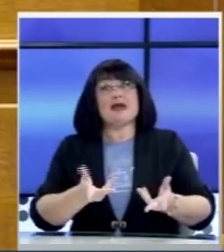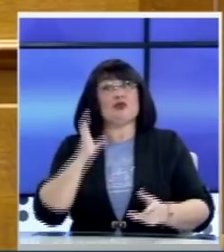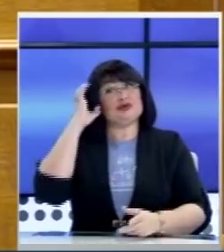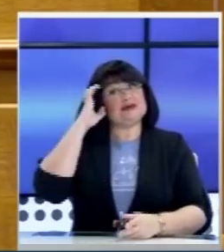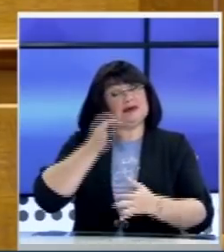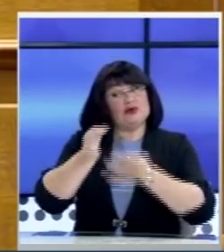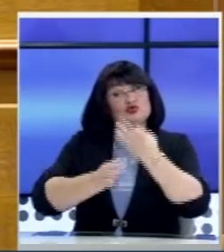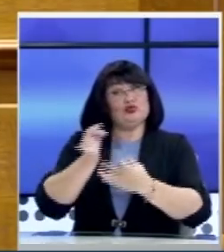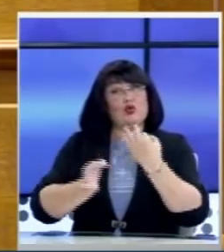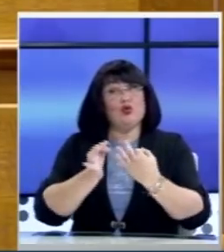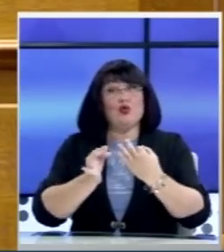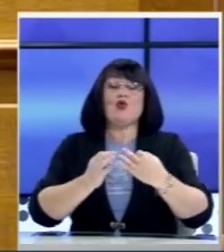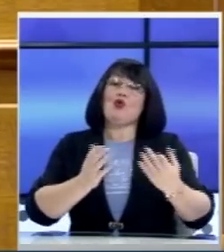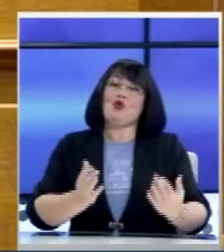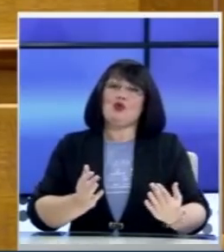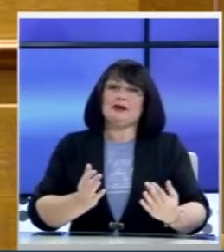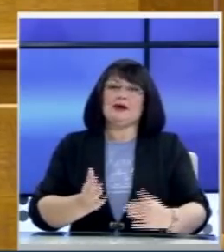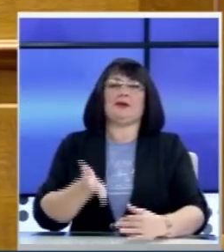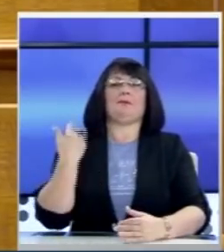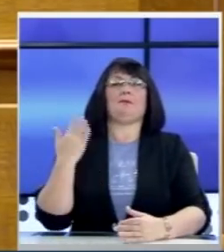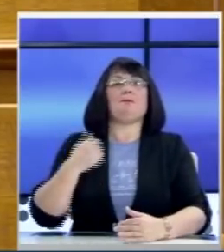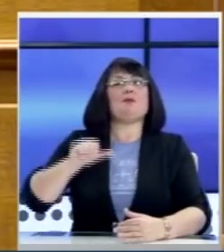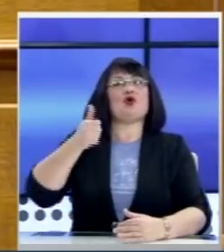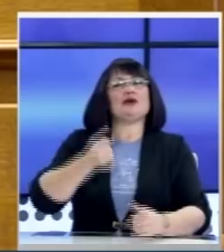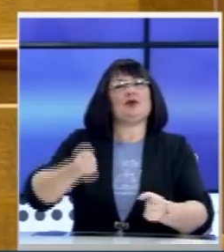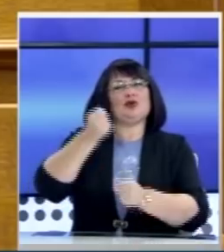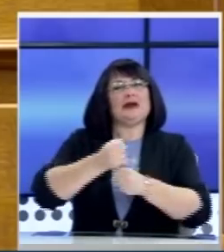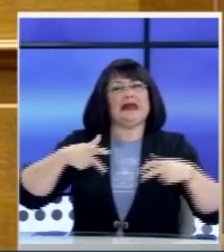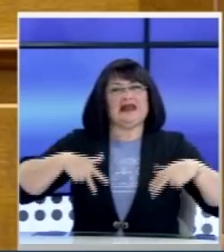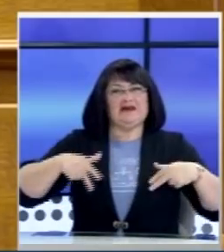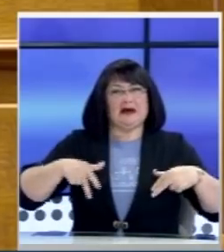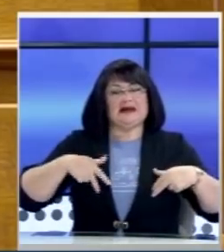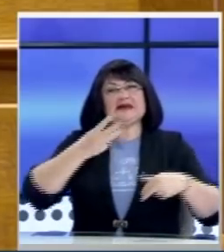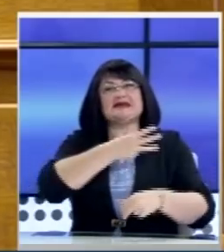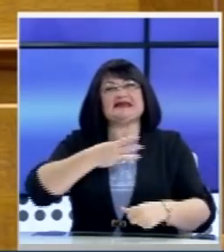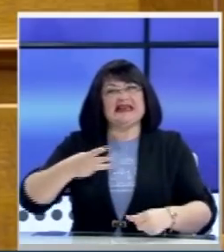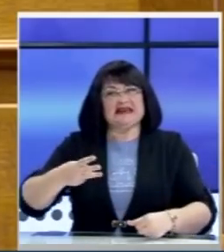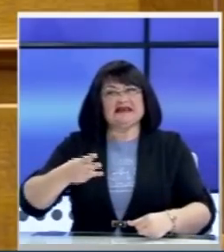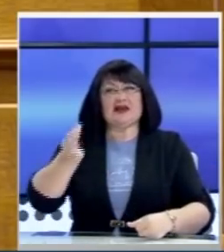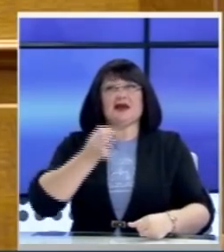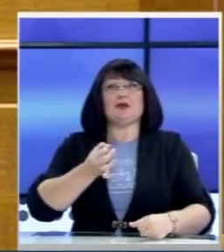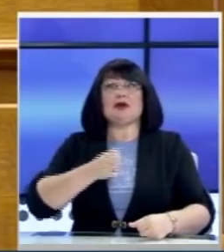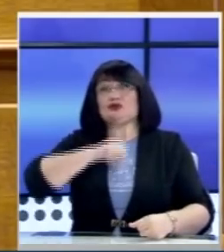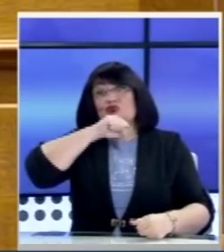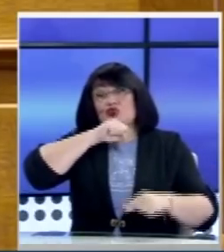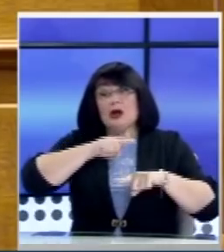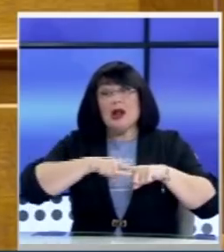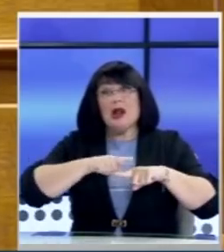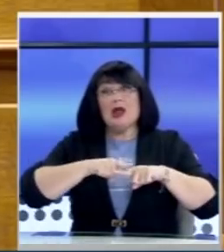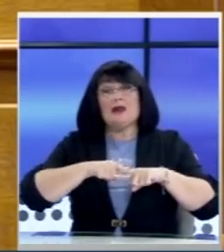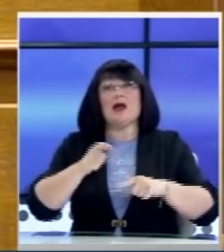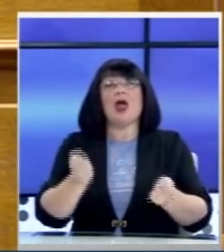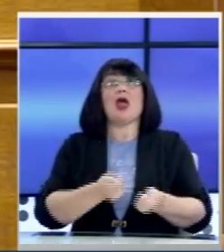θυμίσω ότι ακόμα και στα πρώτα σας κυβερνητικά βήματα λέγατε ότι είναι πατριωτικό καθήκον να πληρώνει